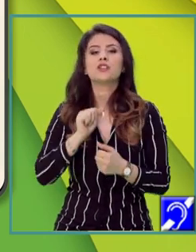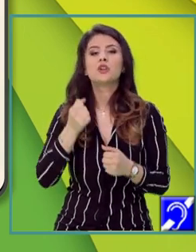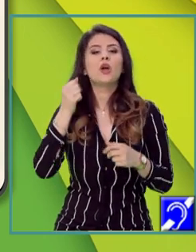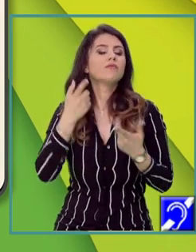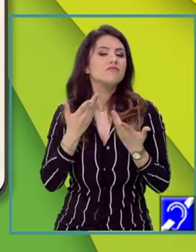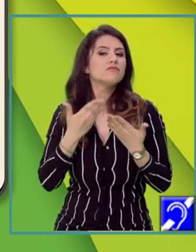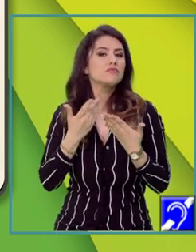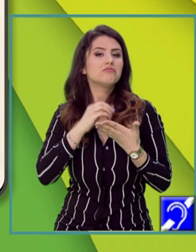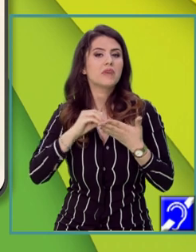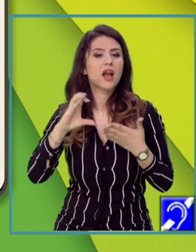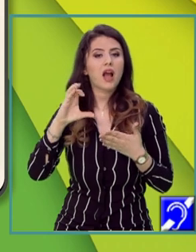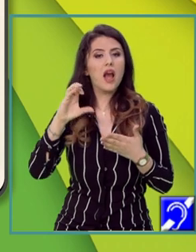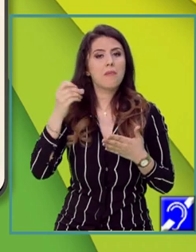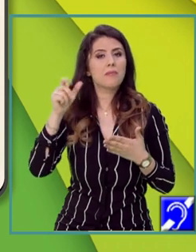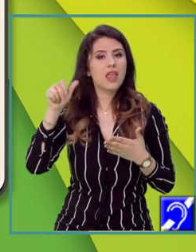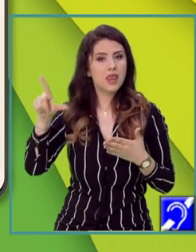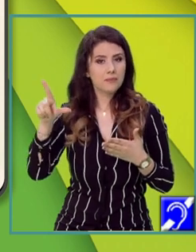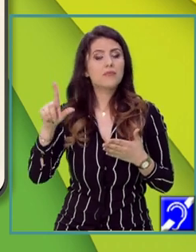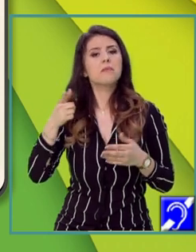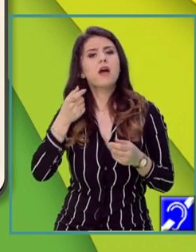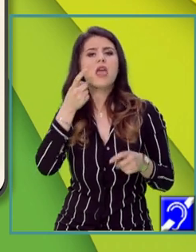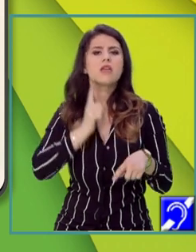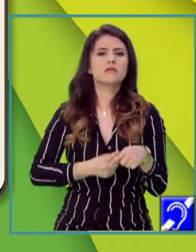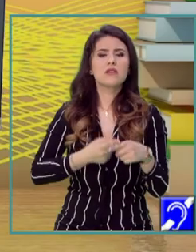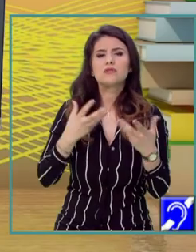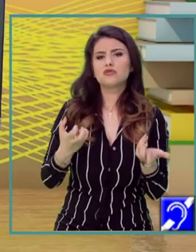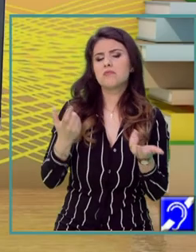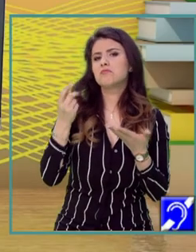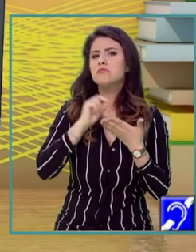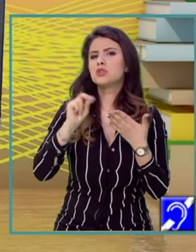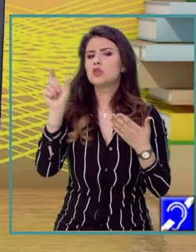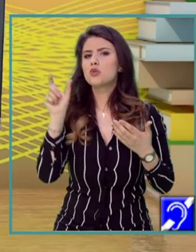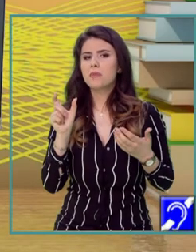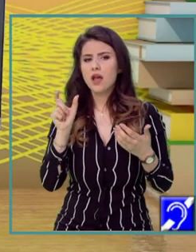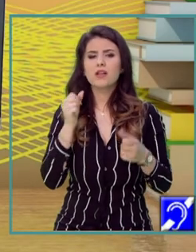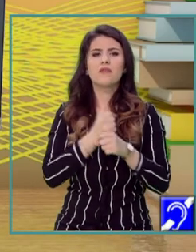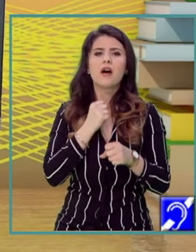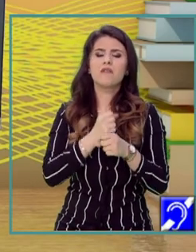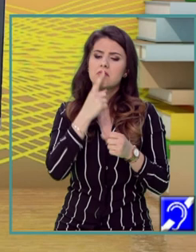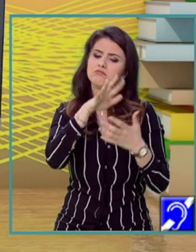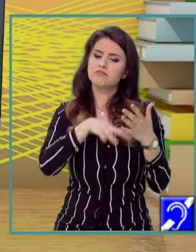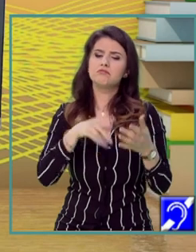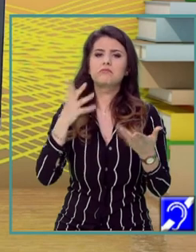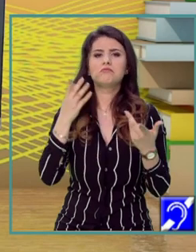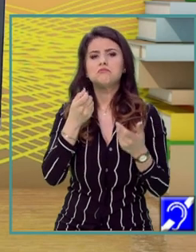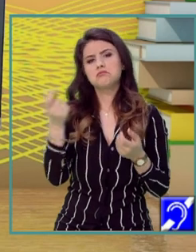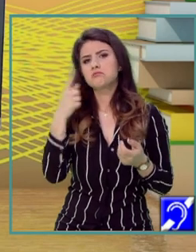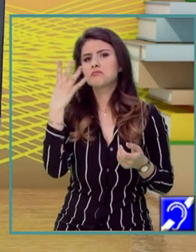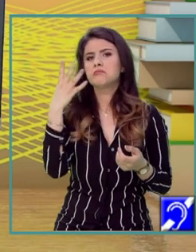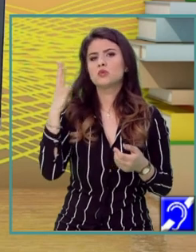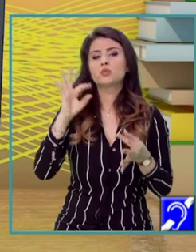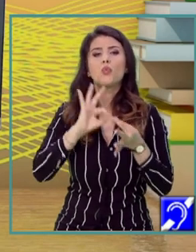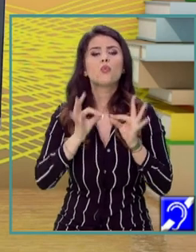cuplul Ștefan era Iată și subiectul Redacteaza un eseu de minim 400 de cuvinte în care să